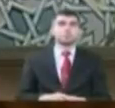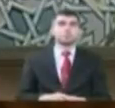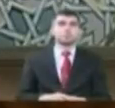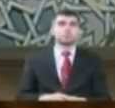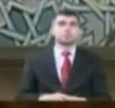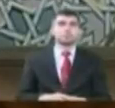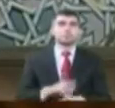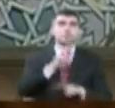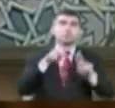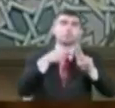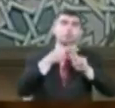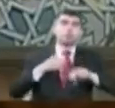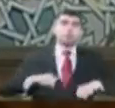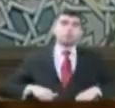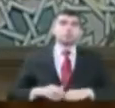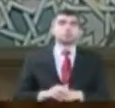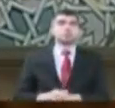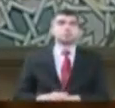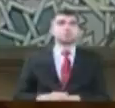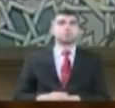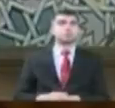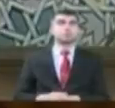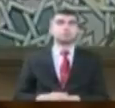بعض الثواني سيد الوزير، بعض الثواني المحدوده.